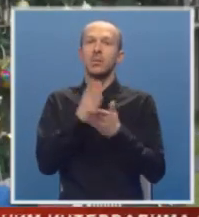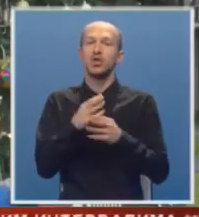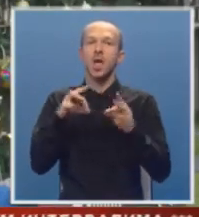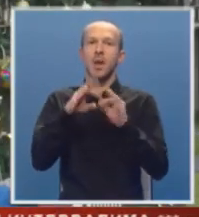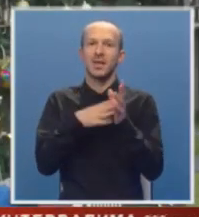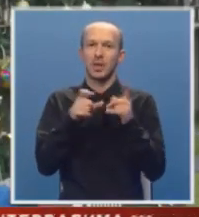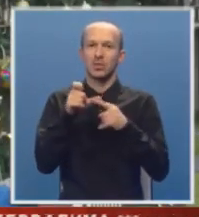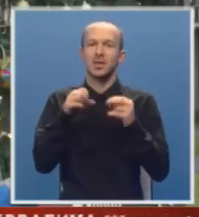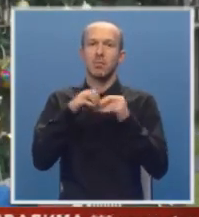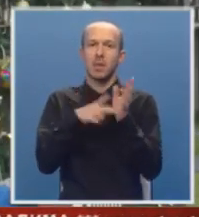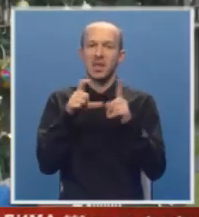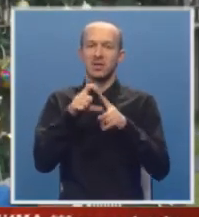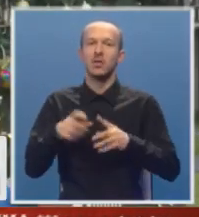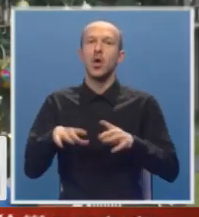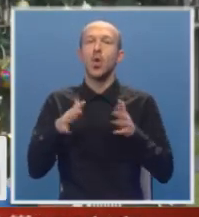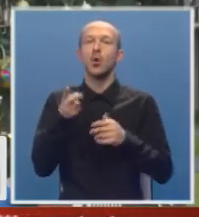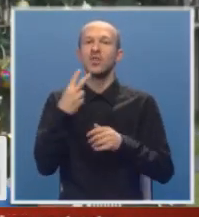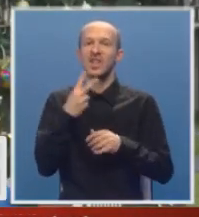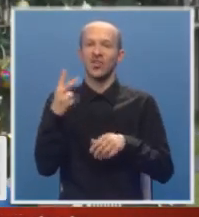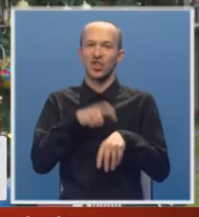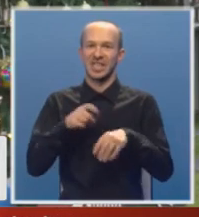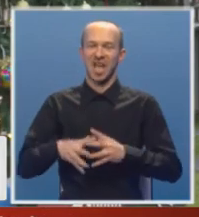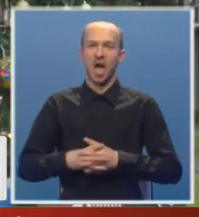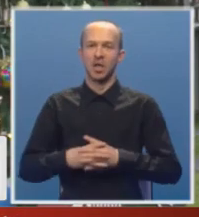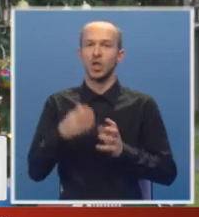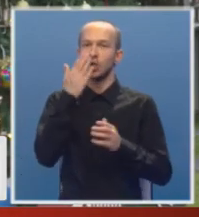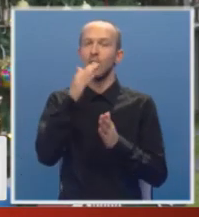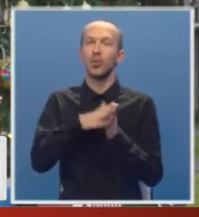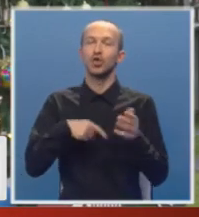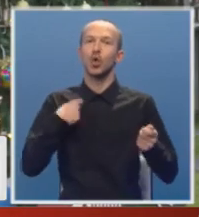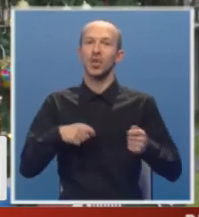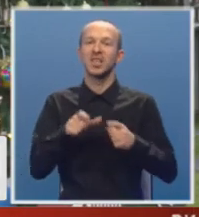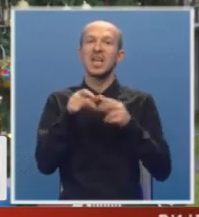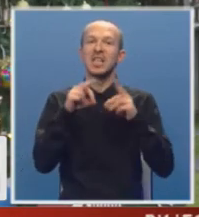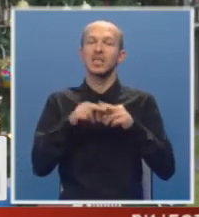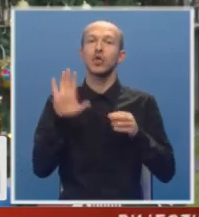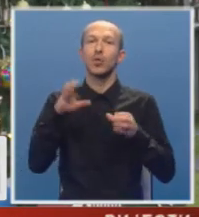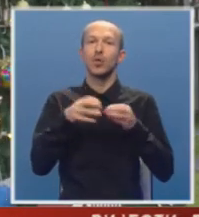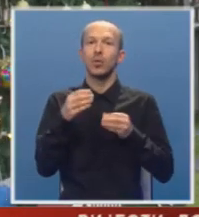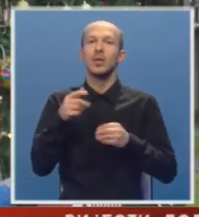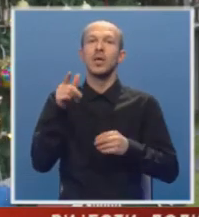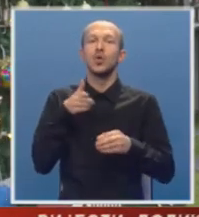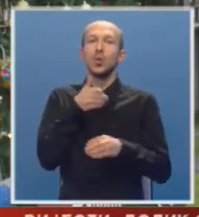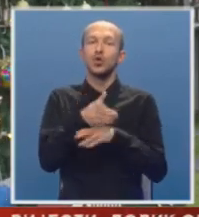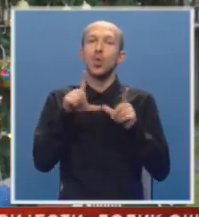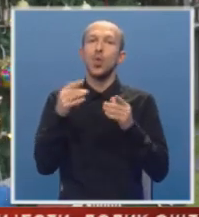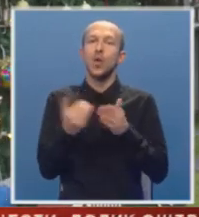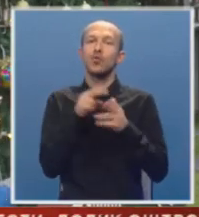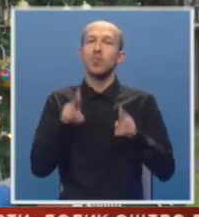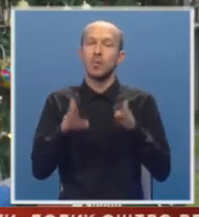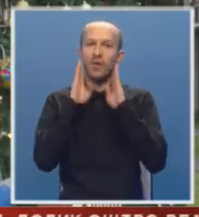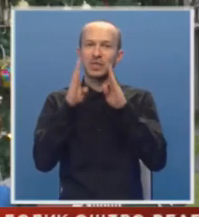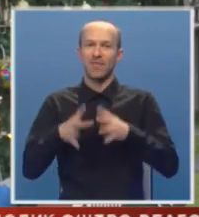Amadeus Band, negdje oko 22 časa će početi koncert i sa tom grupom Semberci će ući u novu